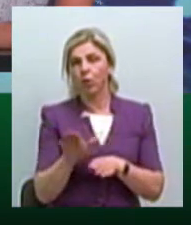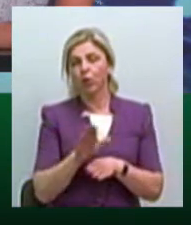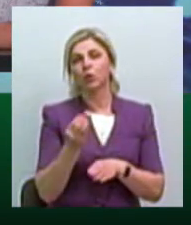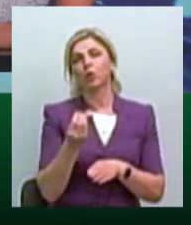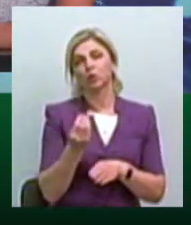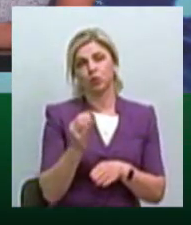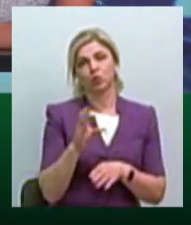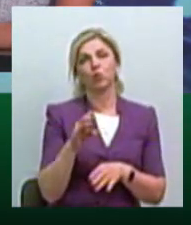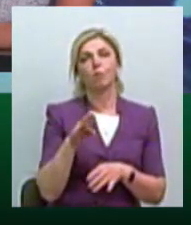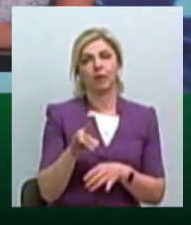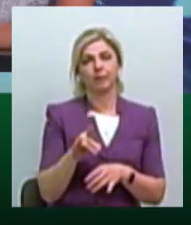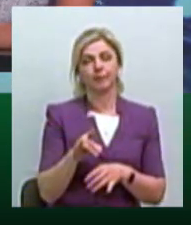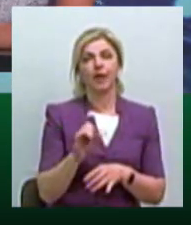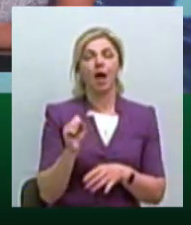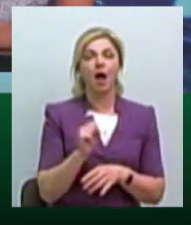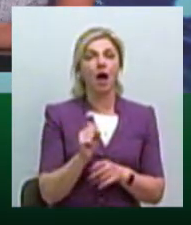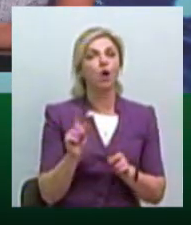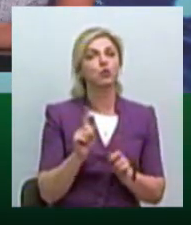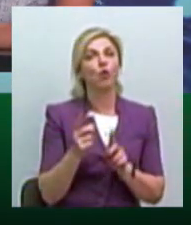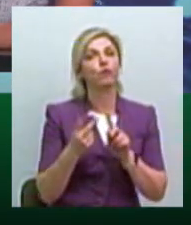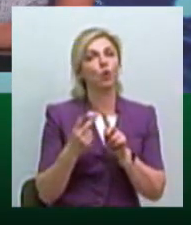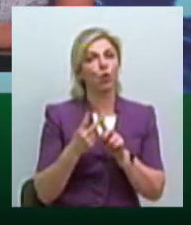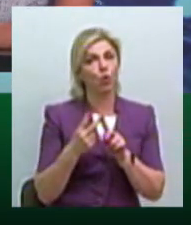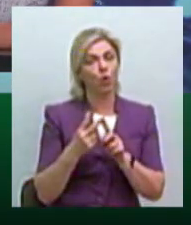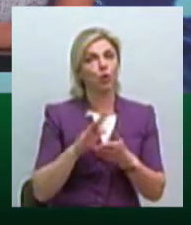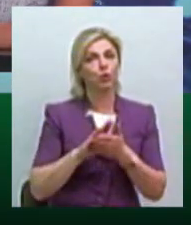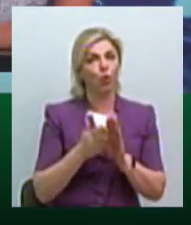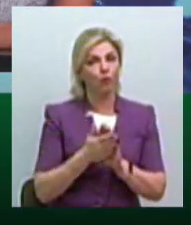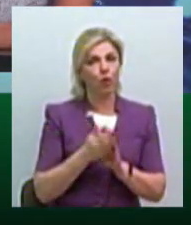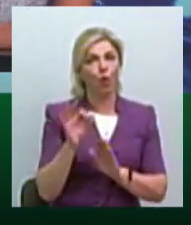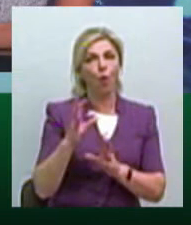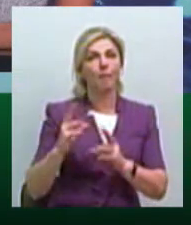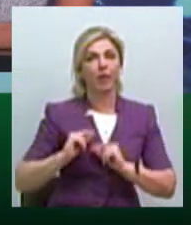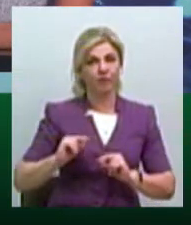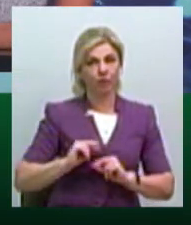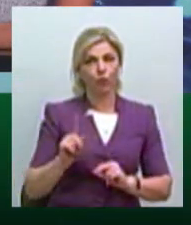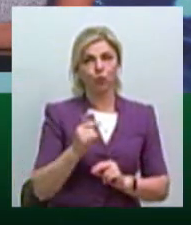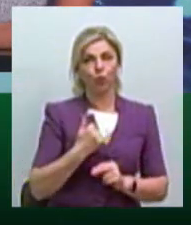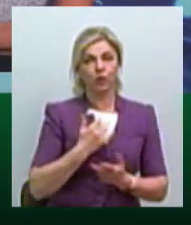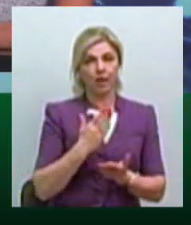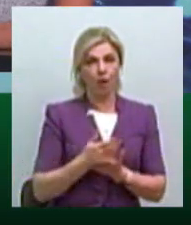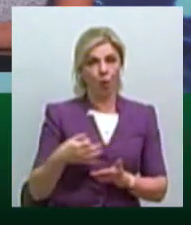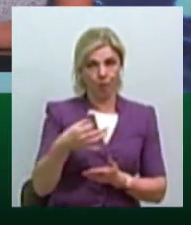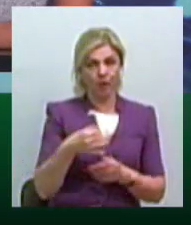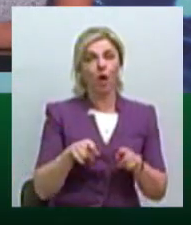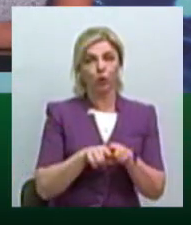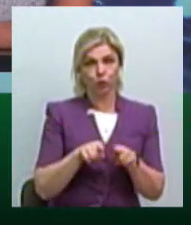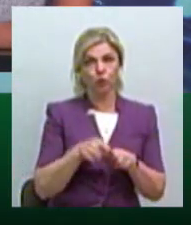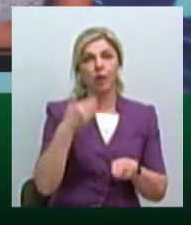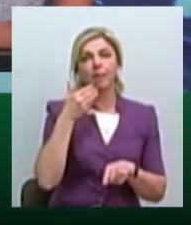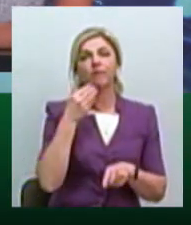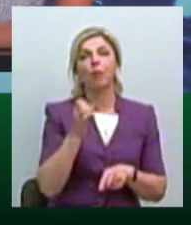що стосується другого договору між муніципальною співробітницею, який є в нас в області, це теж Первомайська міська